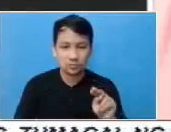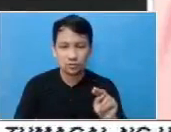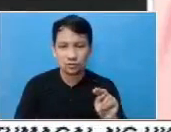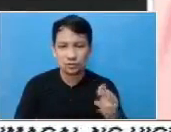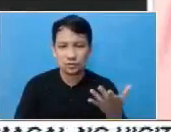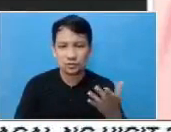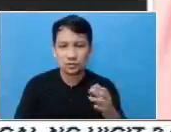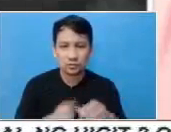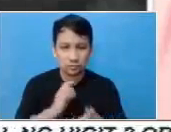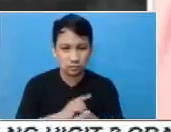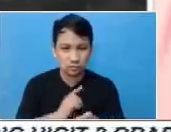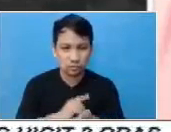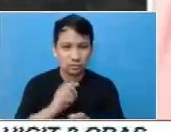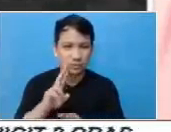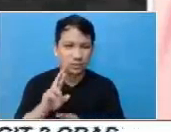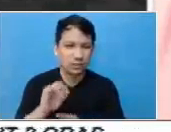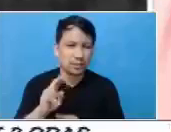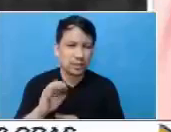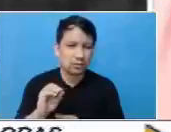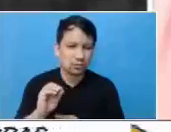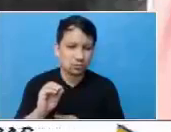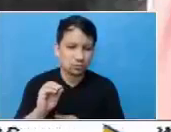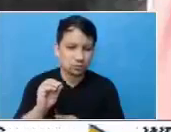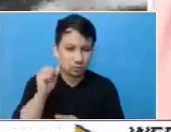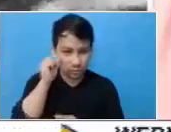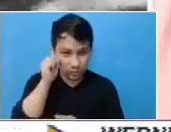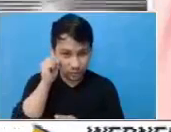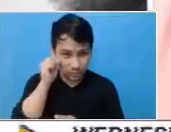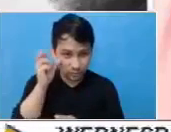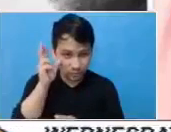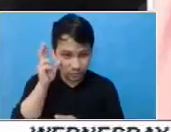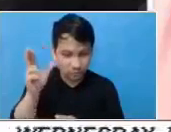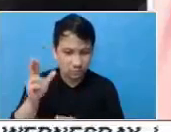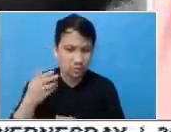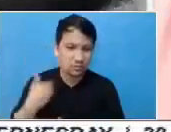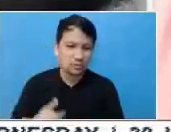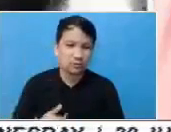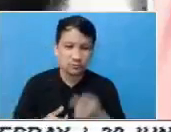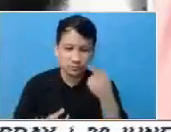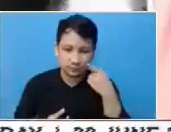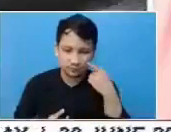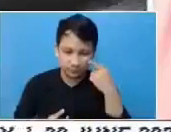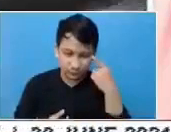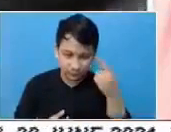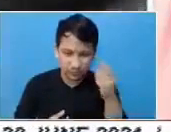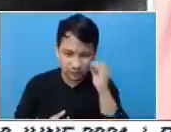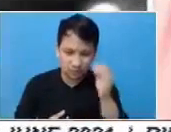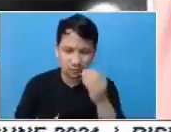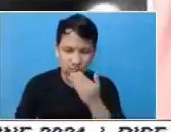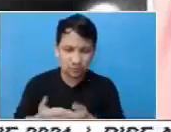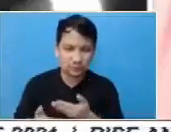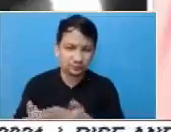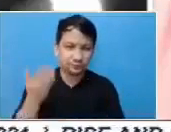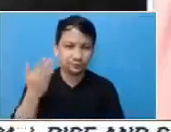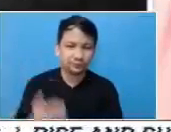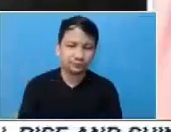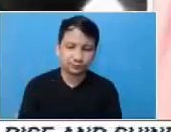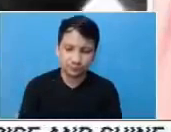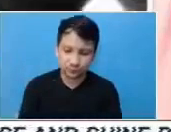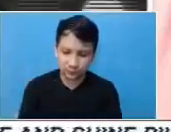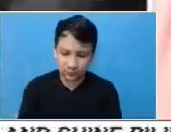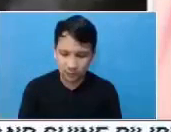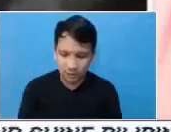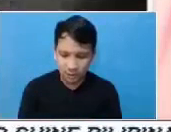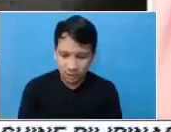naigit 8,000 tons per day. Kung ikukumpara natin, ang pinakamataas ay ng Lunes na 14,000 tons per day. Nangangahulugan